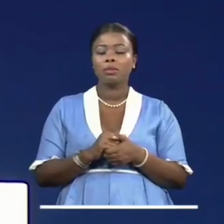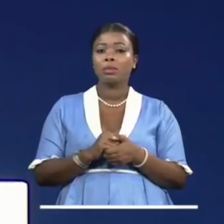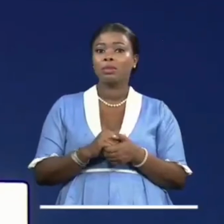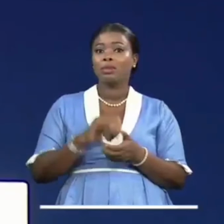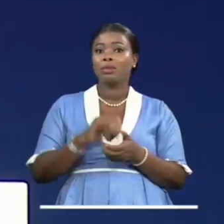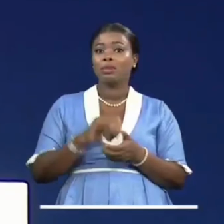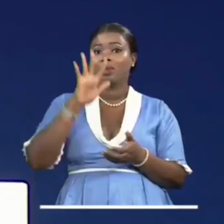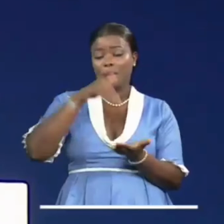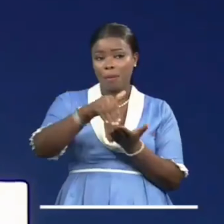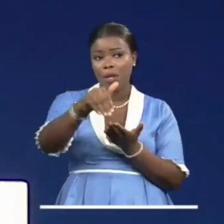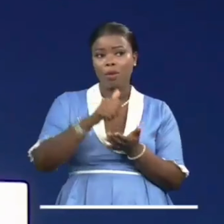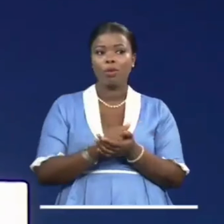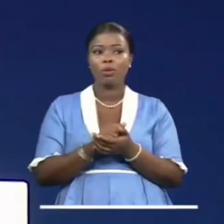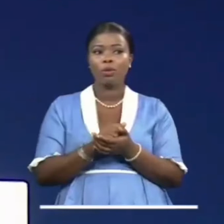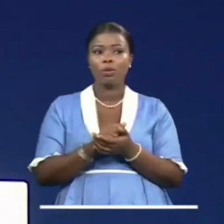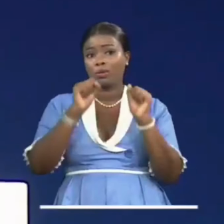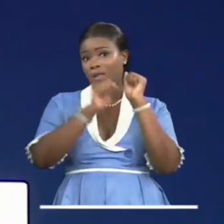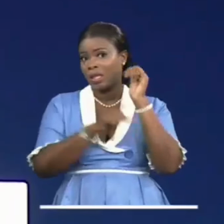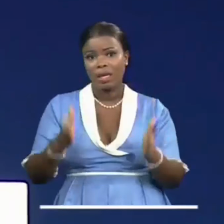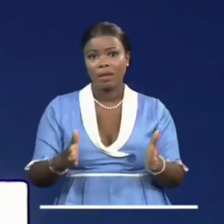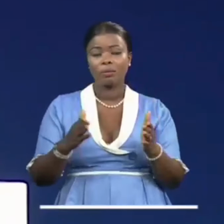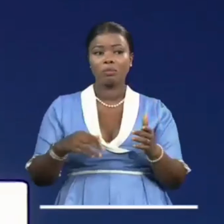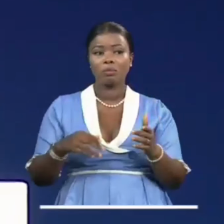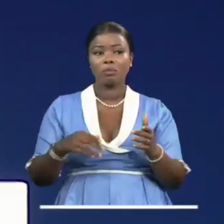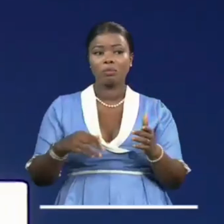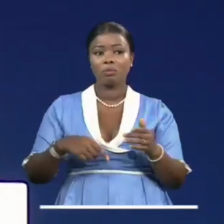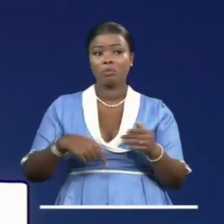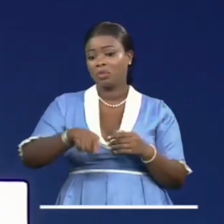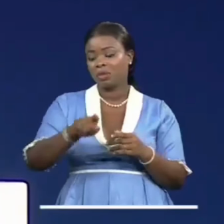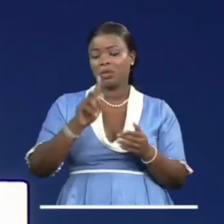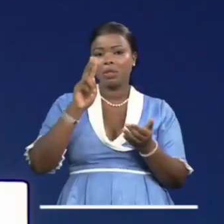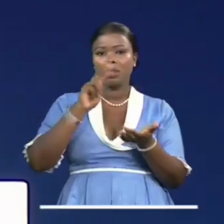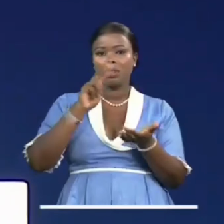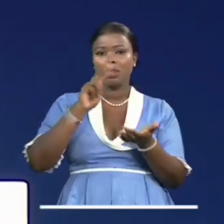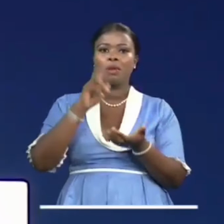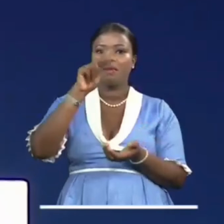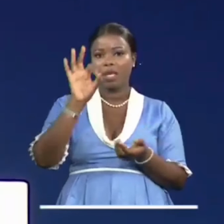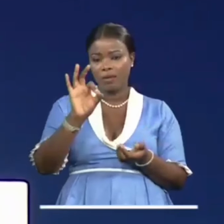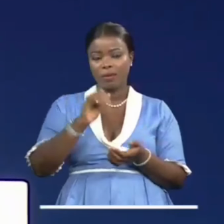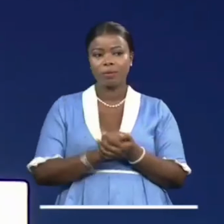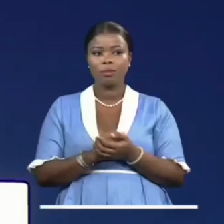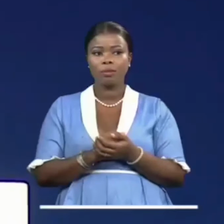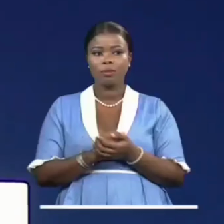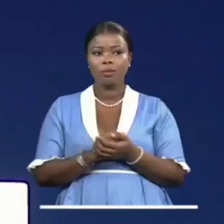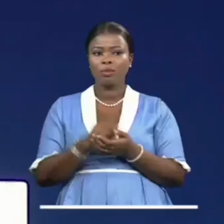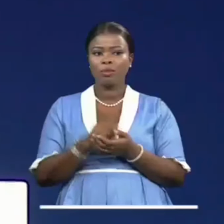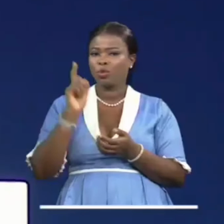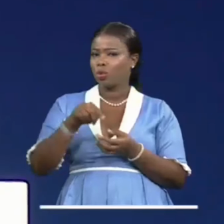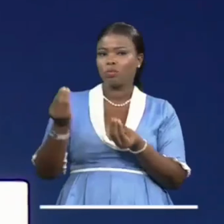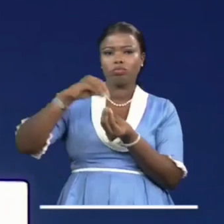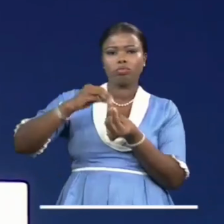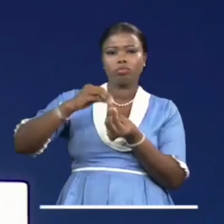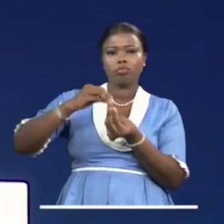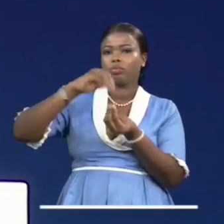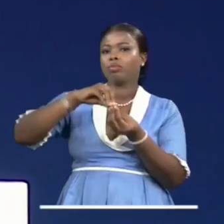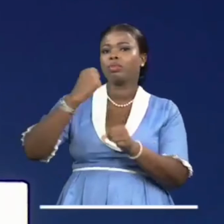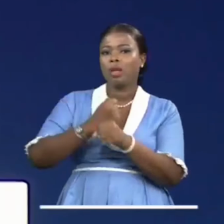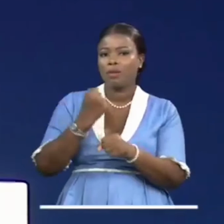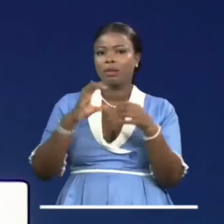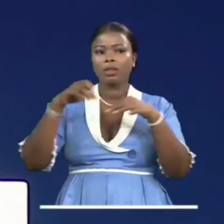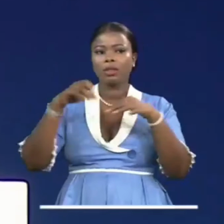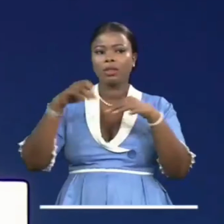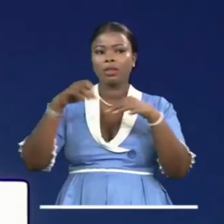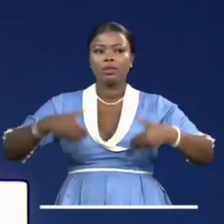l'horizon 2050 d'ici 2029 nous devons renforcer l'employabilité des jeunes sénégalais en formant 700000